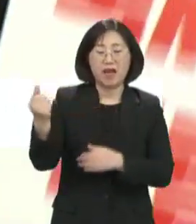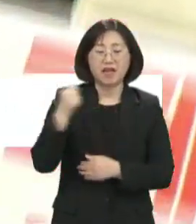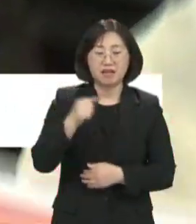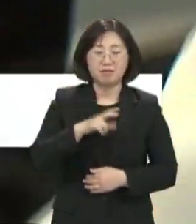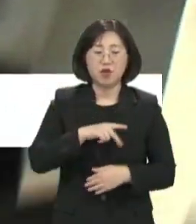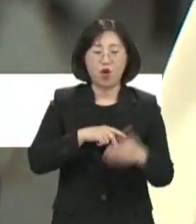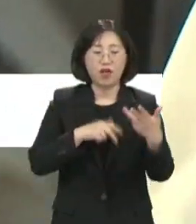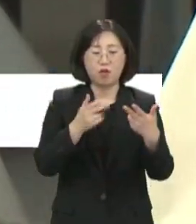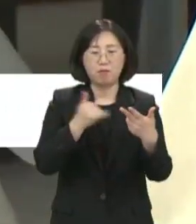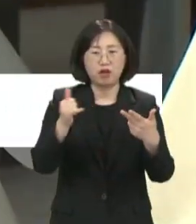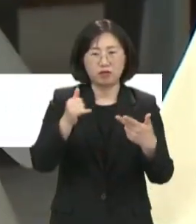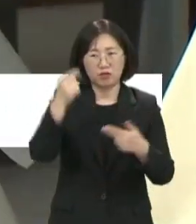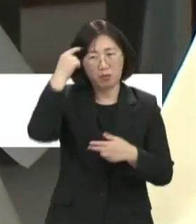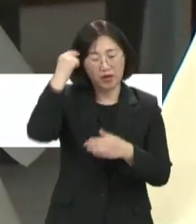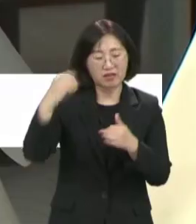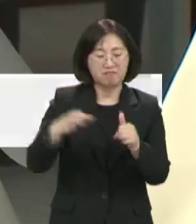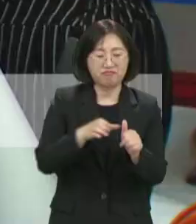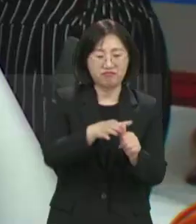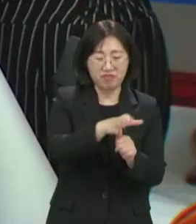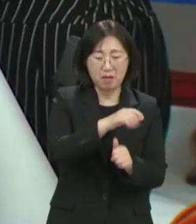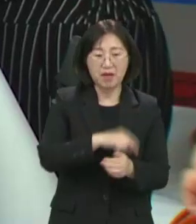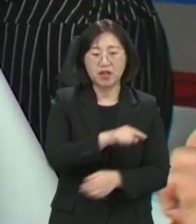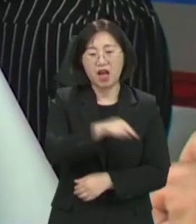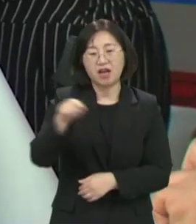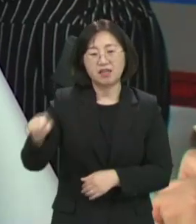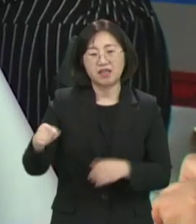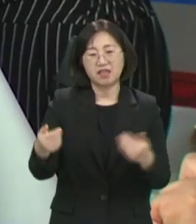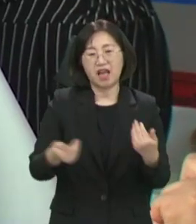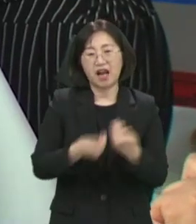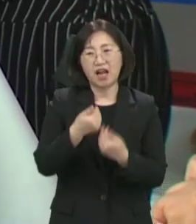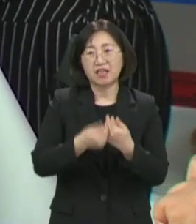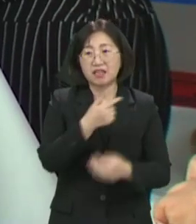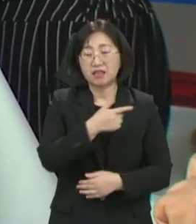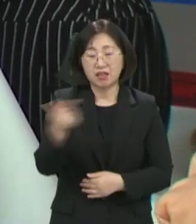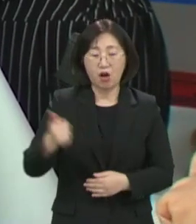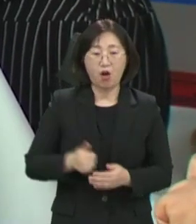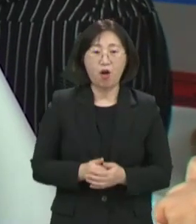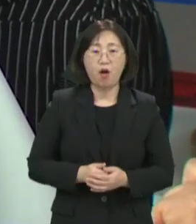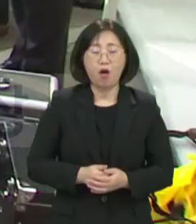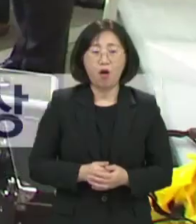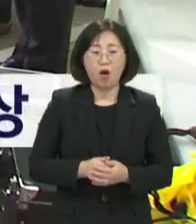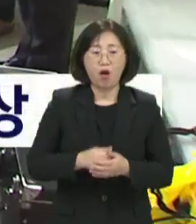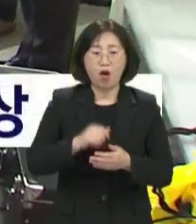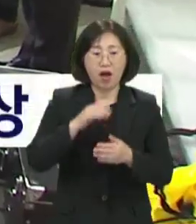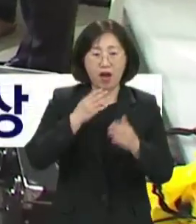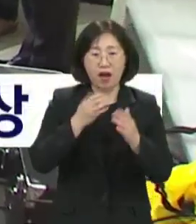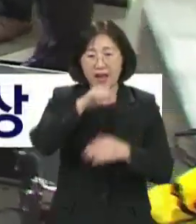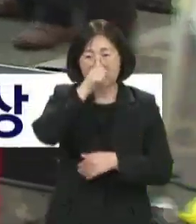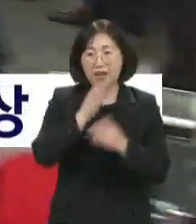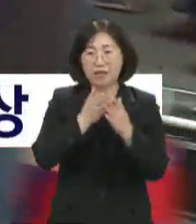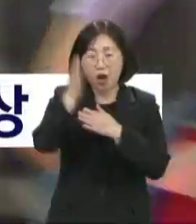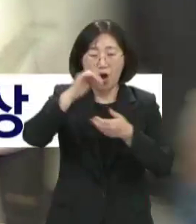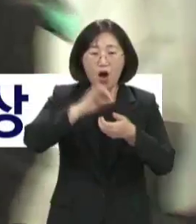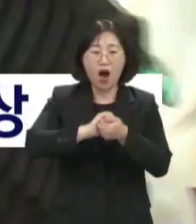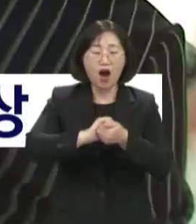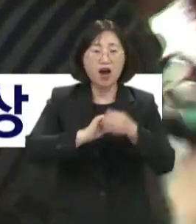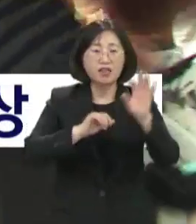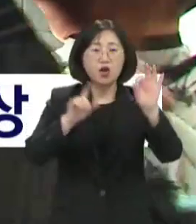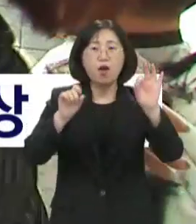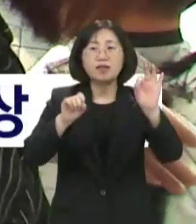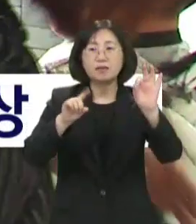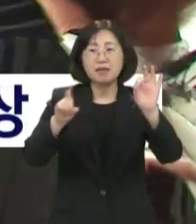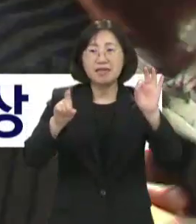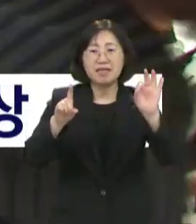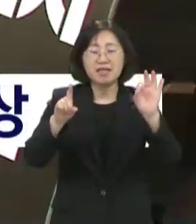나서며 양측의 갈등은 깊어지는 상황. 결국 박람회 정상 개최를 위한 마지노선인 11일까지 예산안 합의가